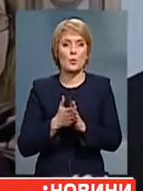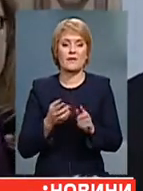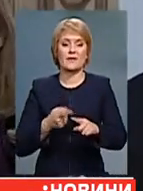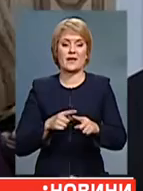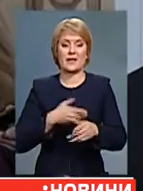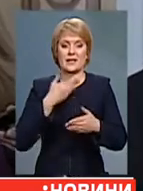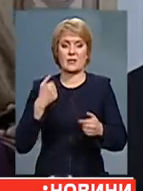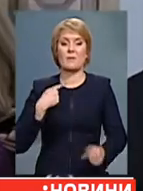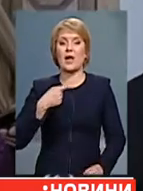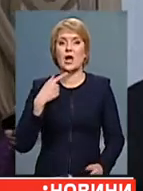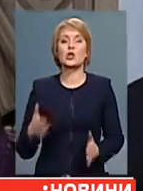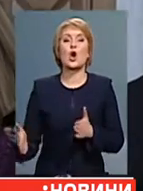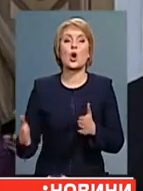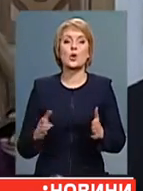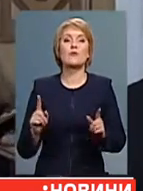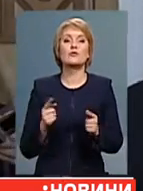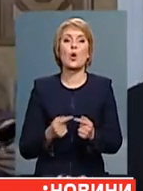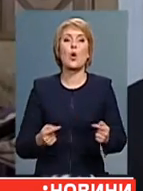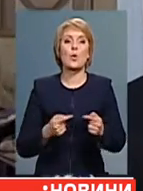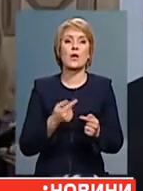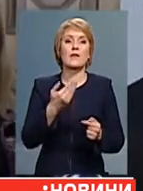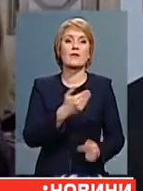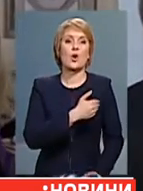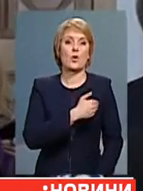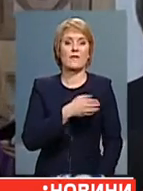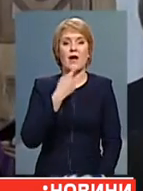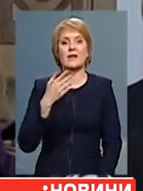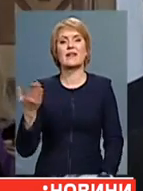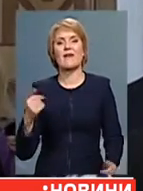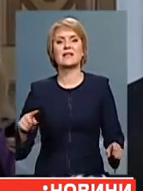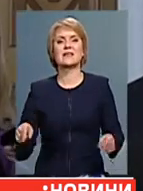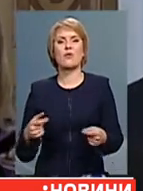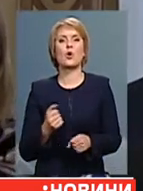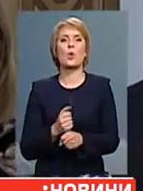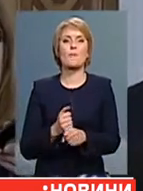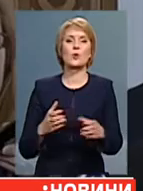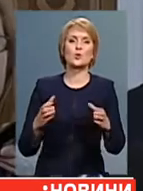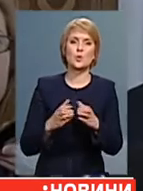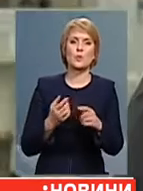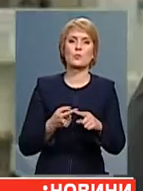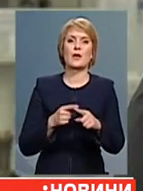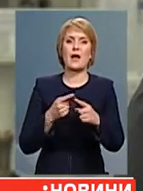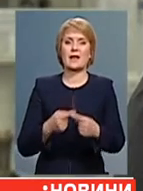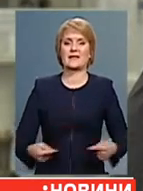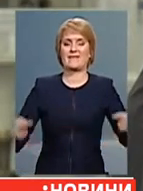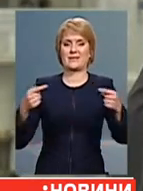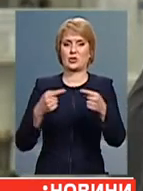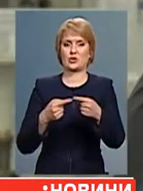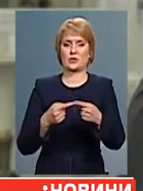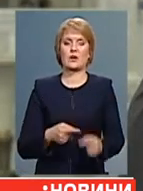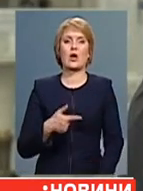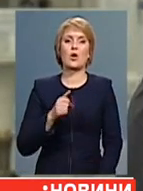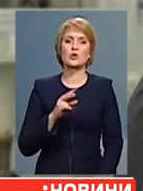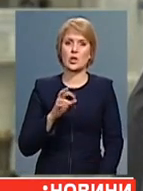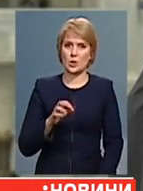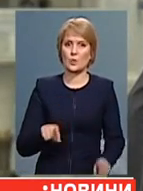ми готові. Скажіть, що конкретно ви хочете. А вони нам відповідають, давайте створимо робочі групи, які це визначать. Олексій